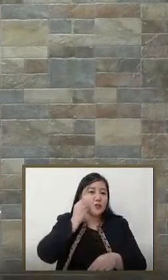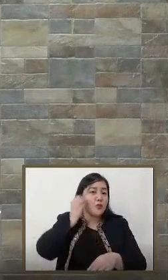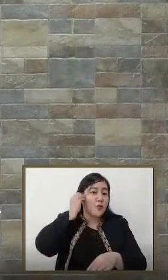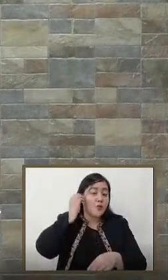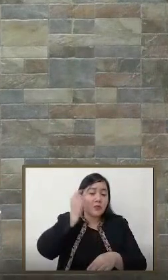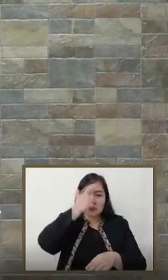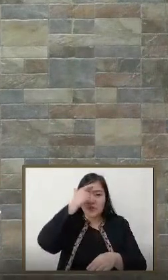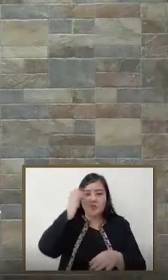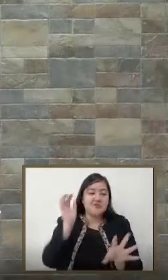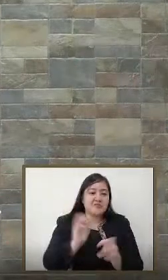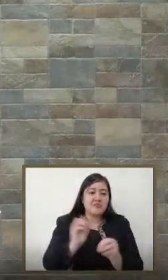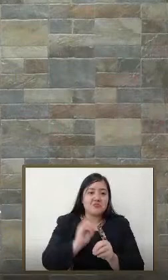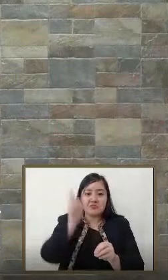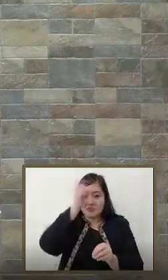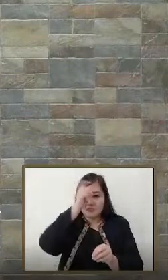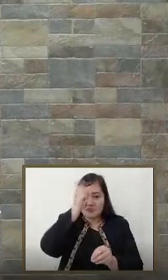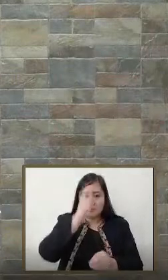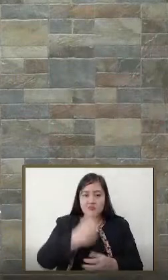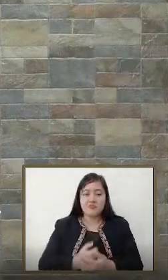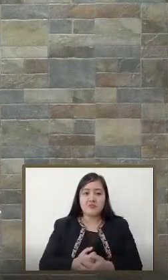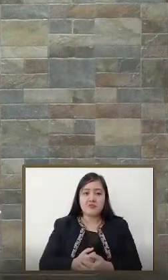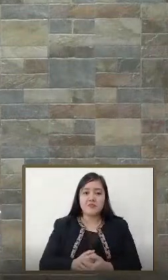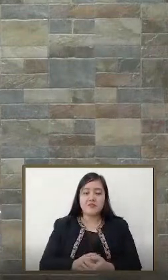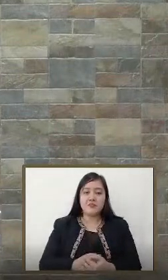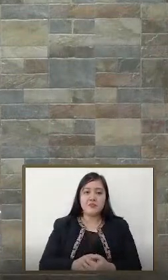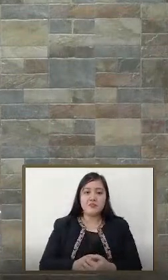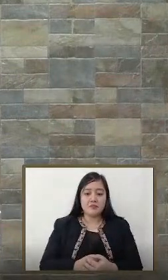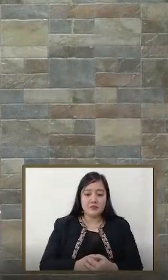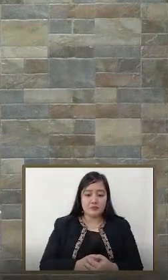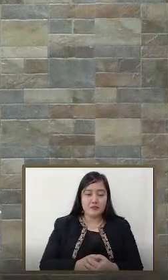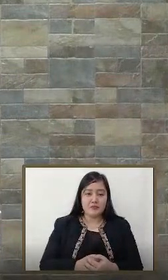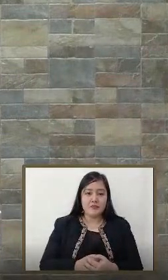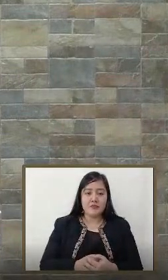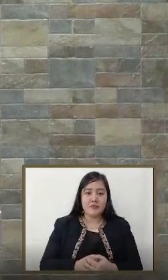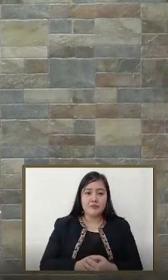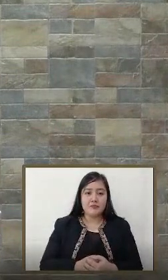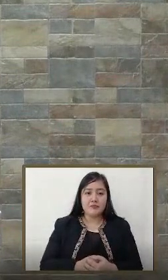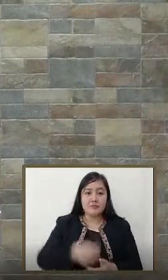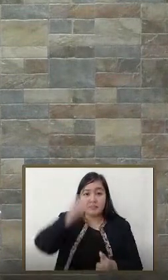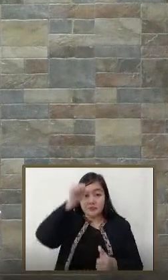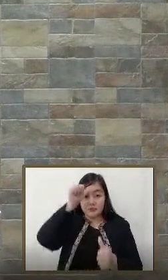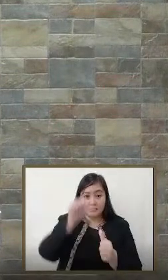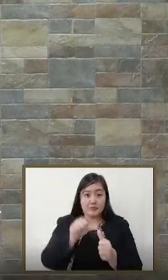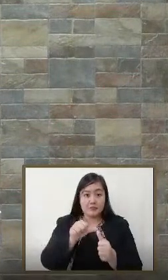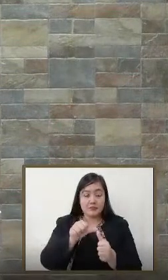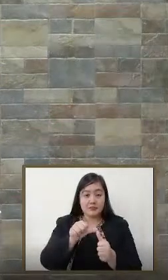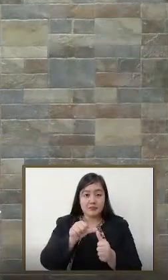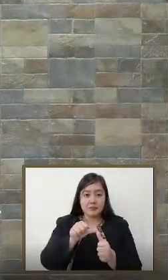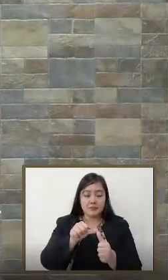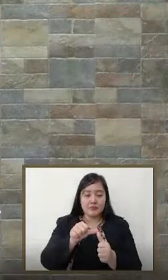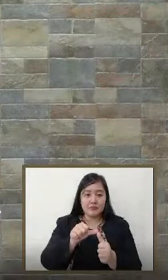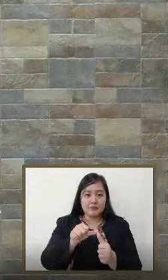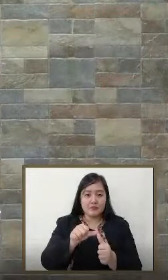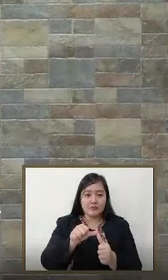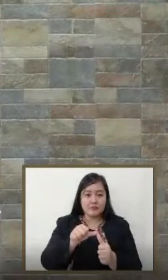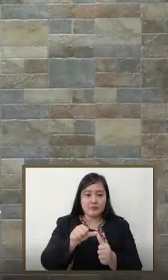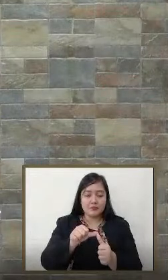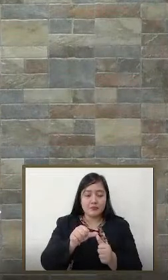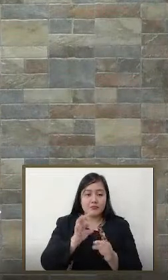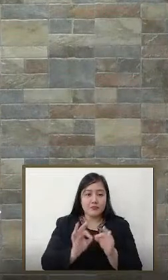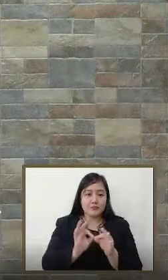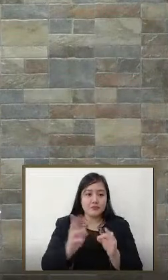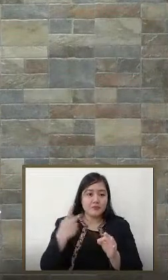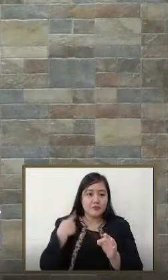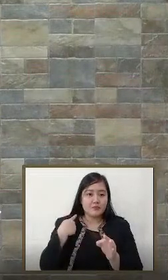walang wisdom, hindi makita ang wisdom. Pag meron, tandaan nyo mga kapatid, pag merong gulo dyan, pag